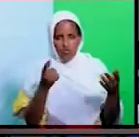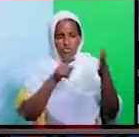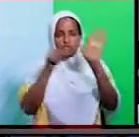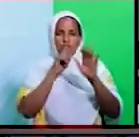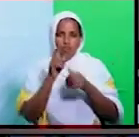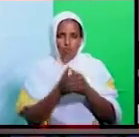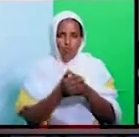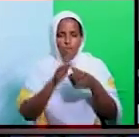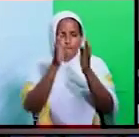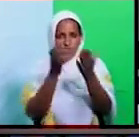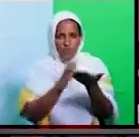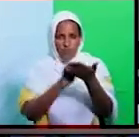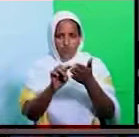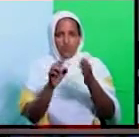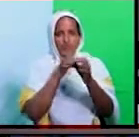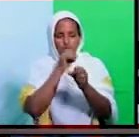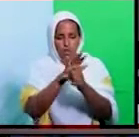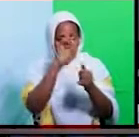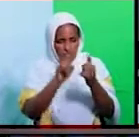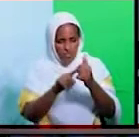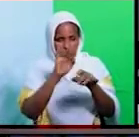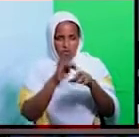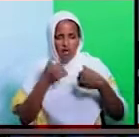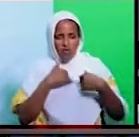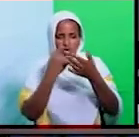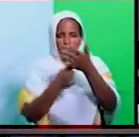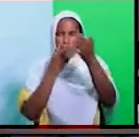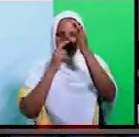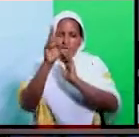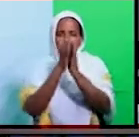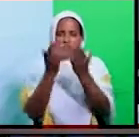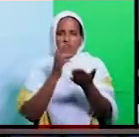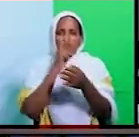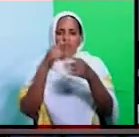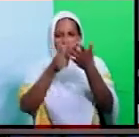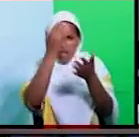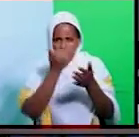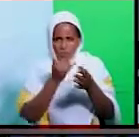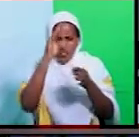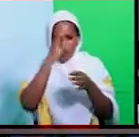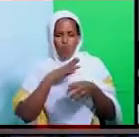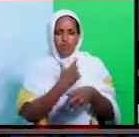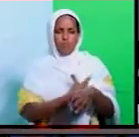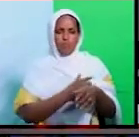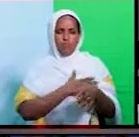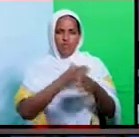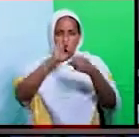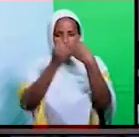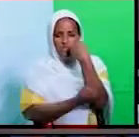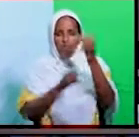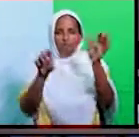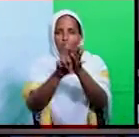ስለ ትህትናህ እገሌን ሂጄ ልጠይቅ ብለህ ስላሰብክ ከእኔ እገሌ ይሻላል እገሌ ያውቃል